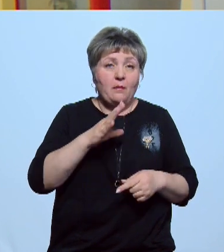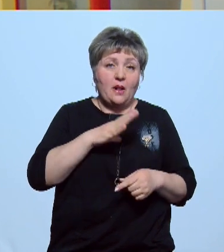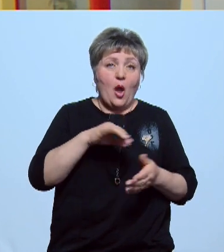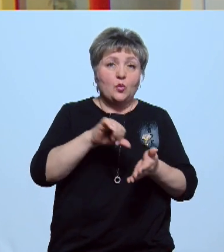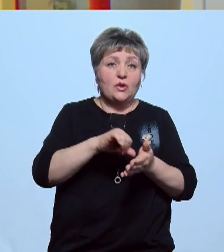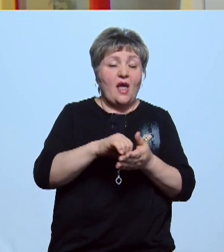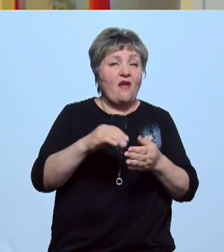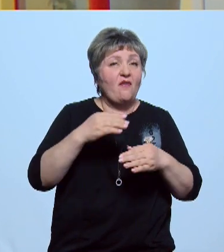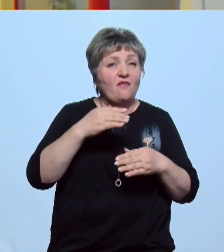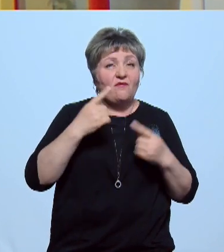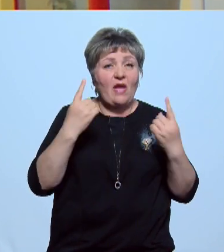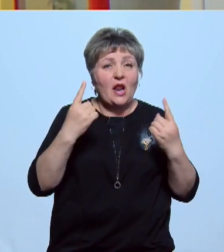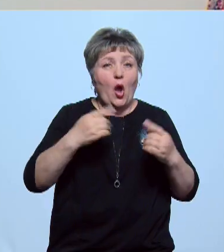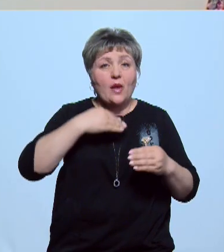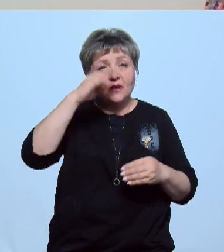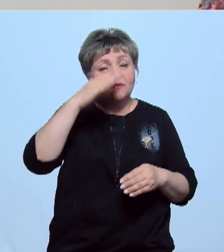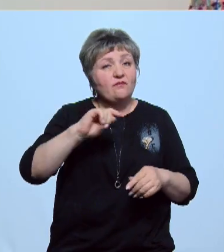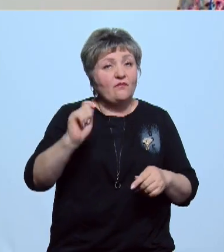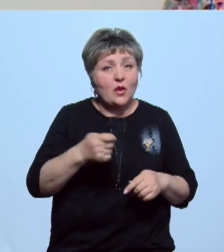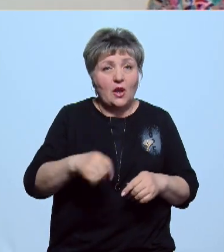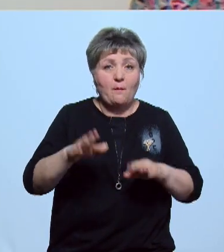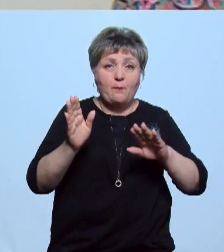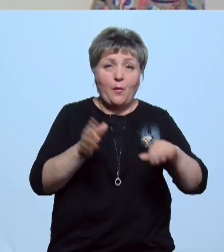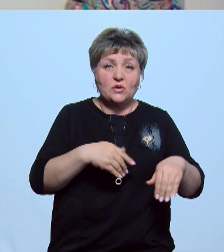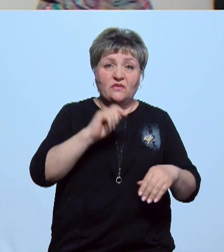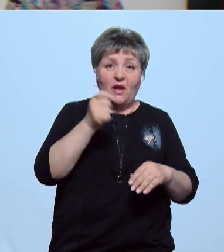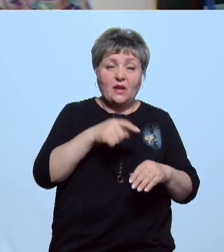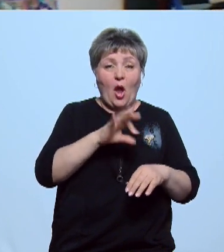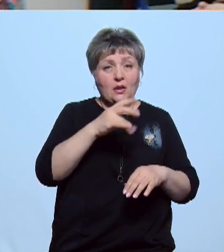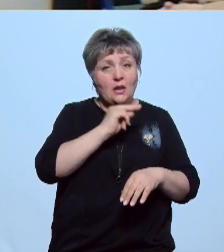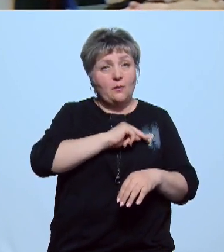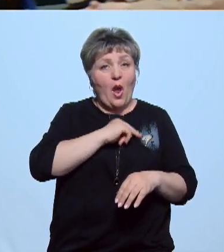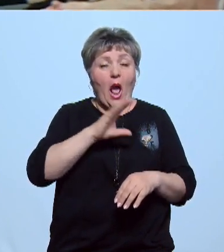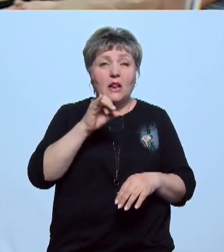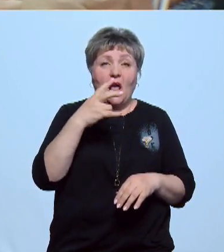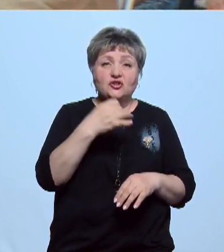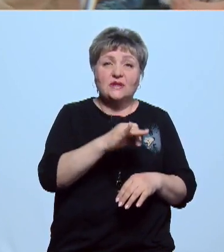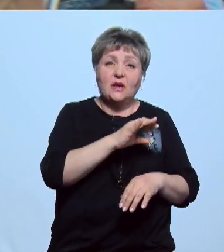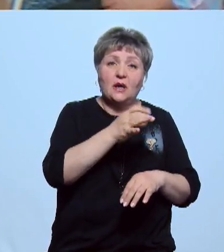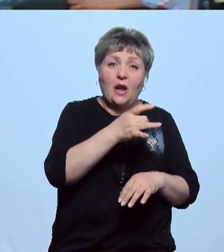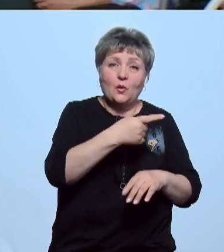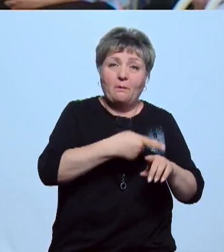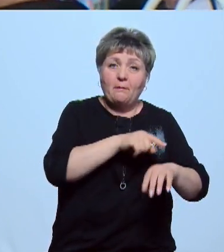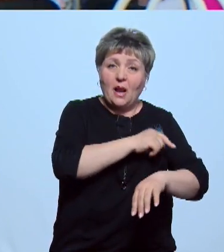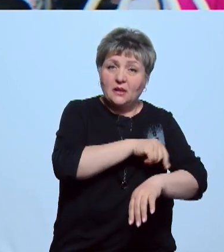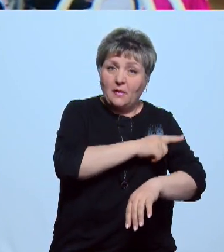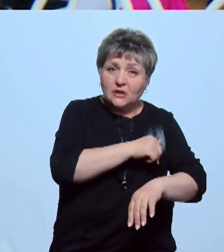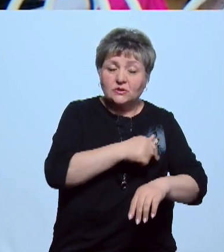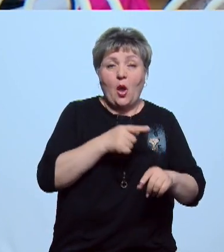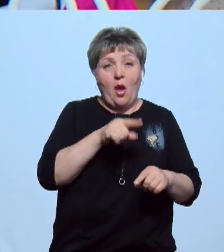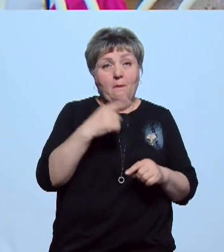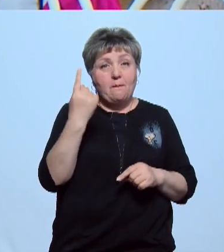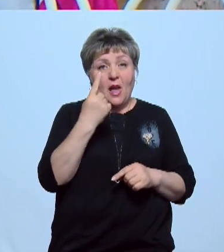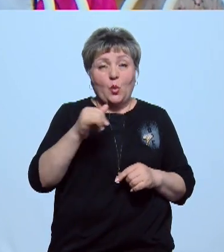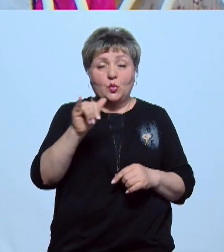участницей Великой Отечественной войны. После мобилизации работала врачом в Волнажской районной больнице. Но помнит ее в первую очередь как